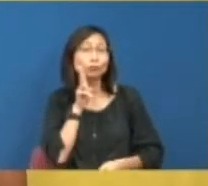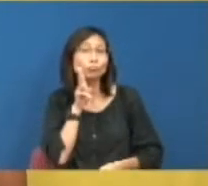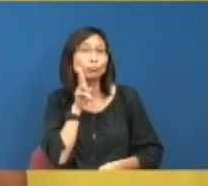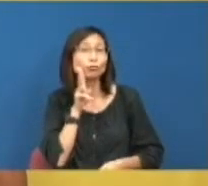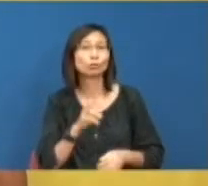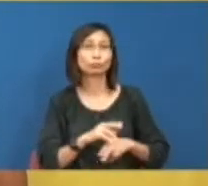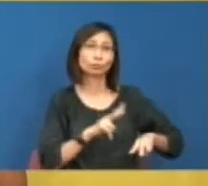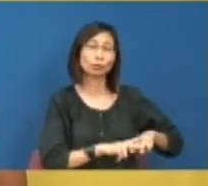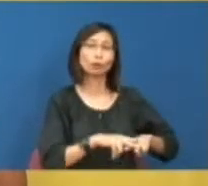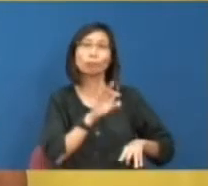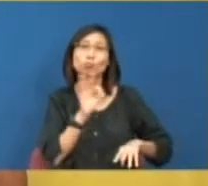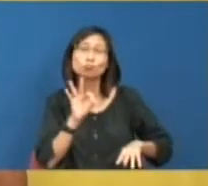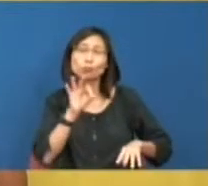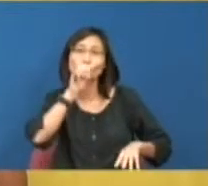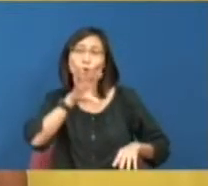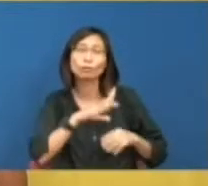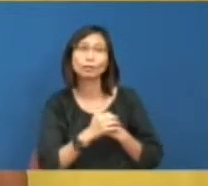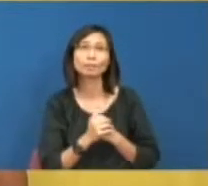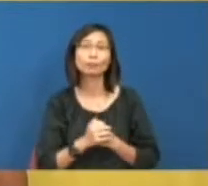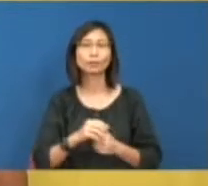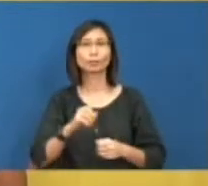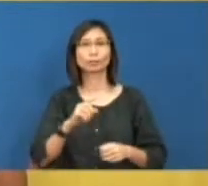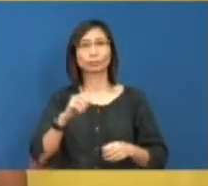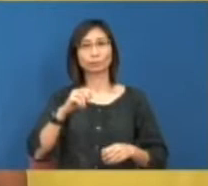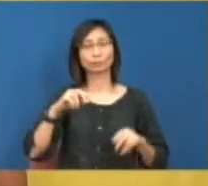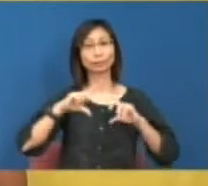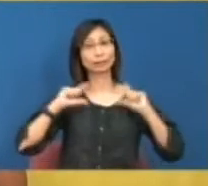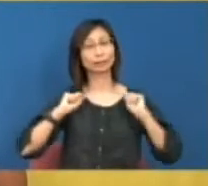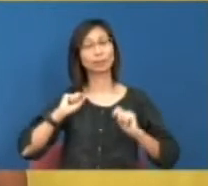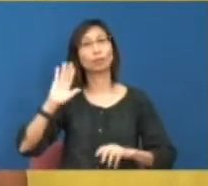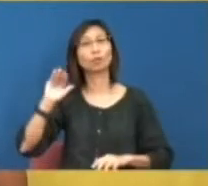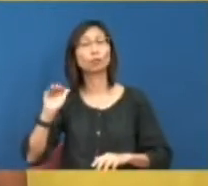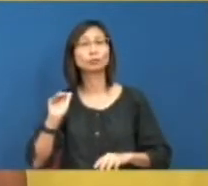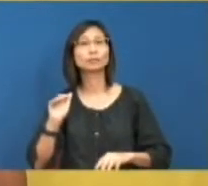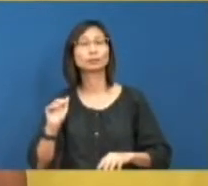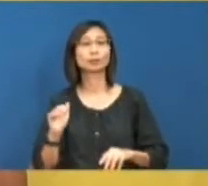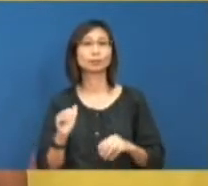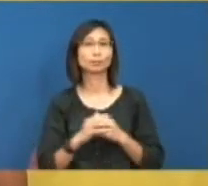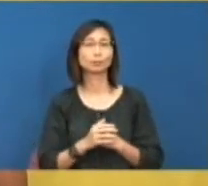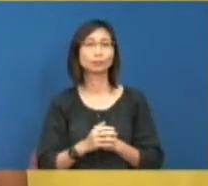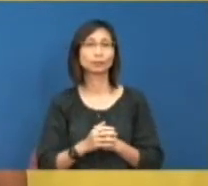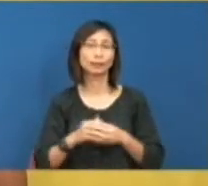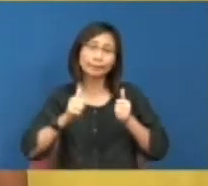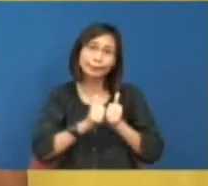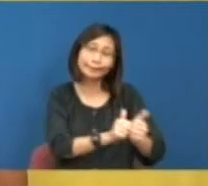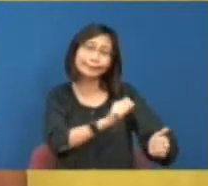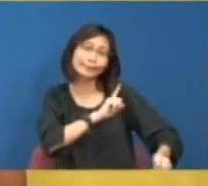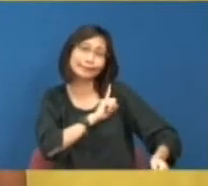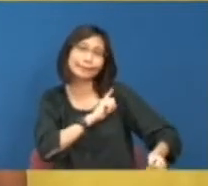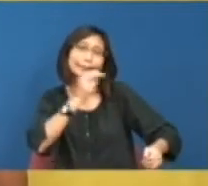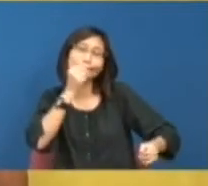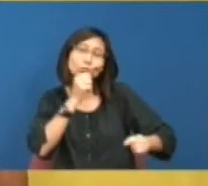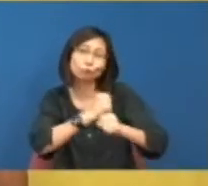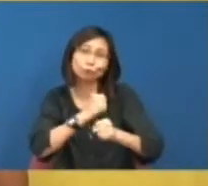己喺佢嘅範圍裏面咧係根據佢嘅號户做嘢啦。咁換言之就